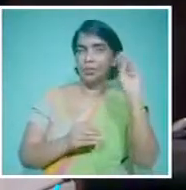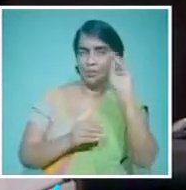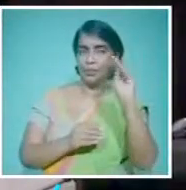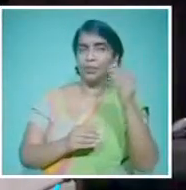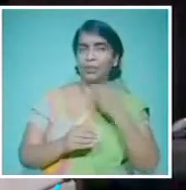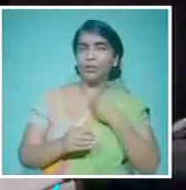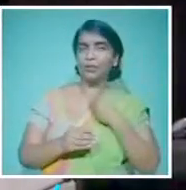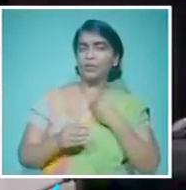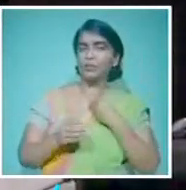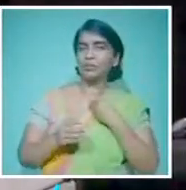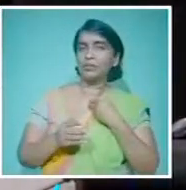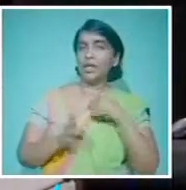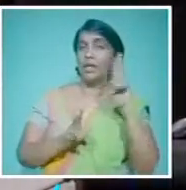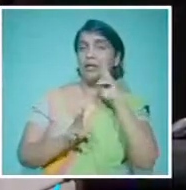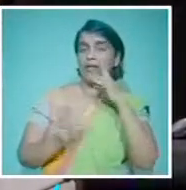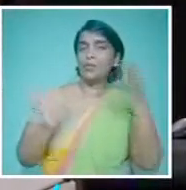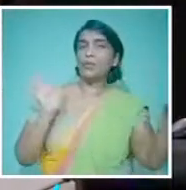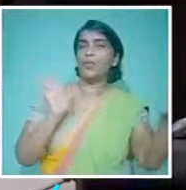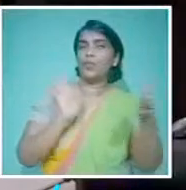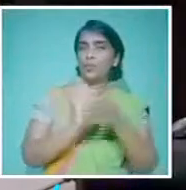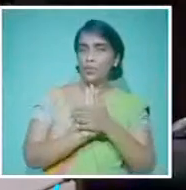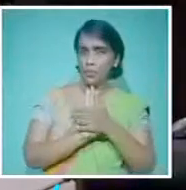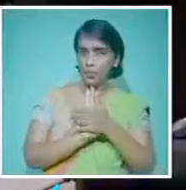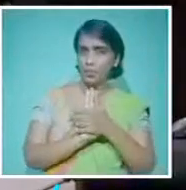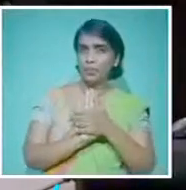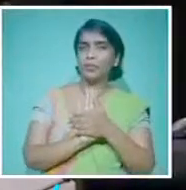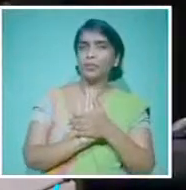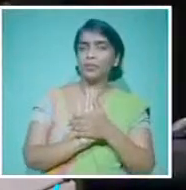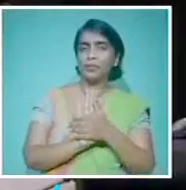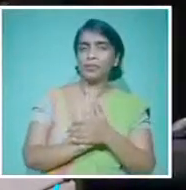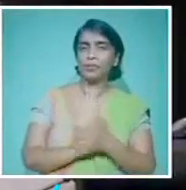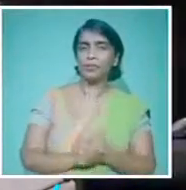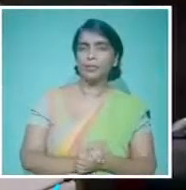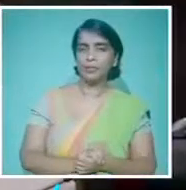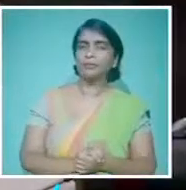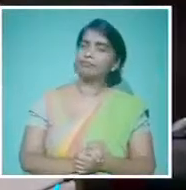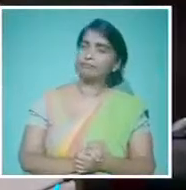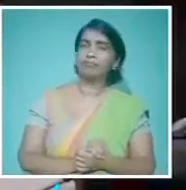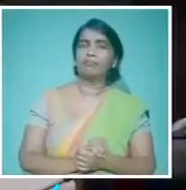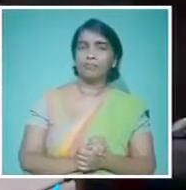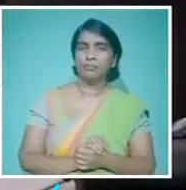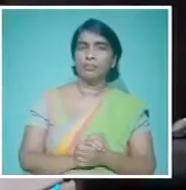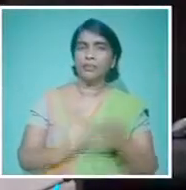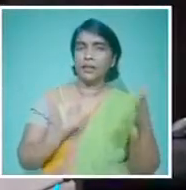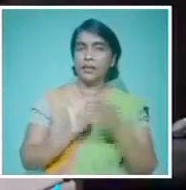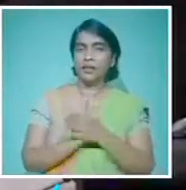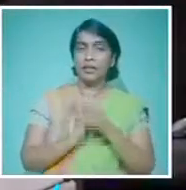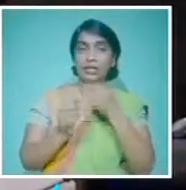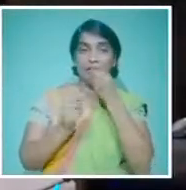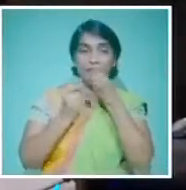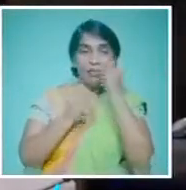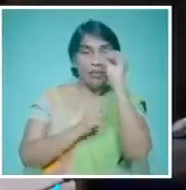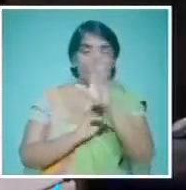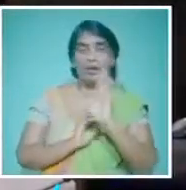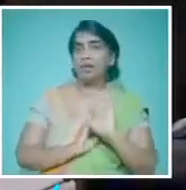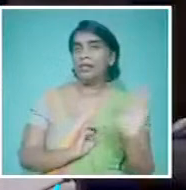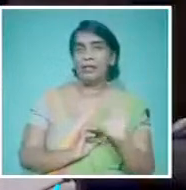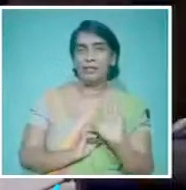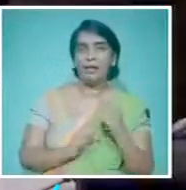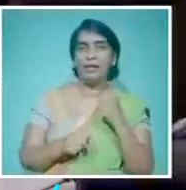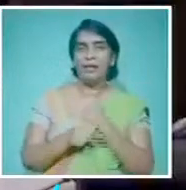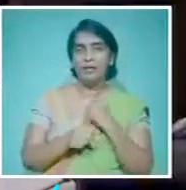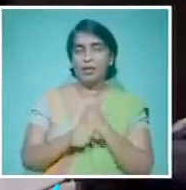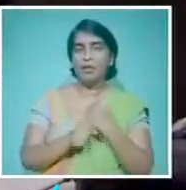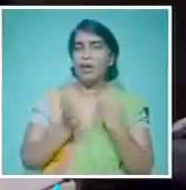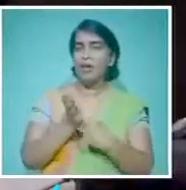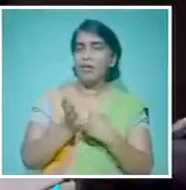kan nisella. Ranil Wickremesinghe jana aja butuh mata ke kagaveno. Ekagaveno. Ekan ekagaveno akan meyina Abe Dila nemei. Oke antala wagi,